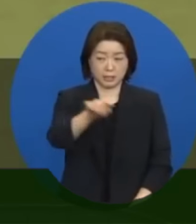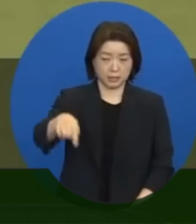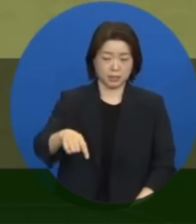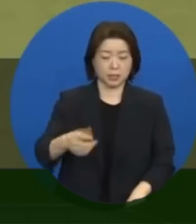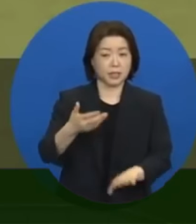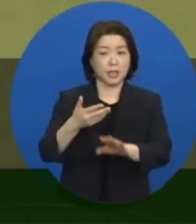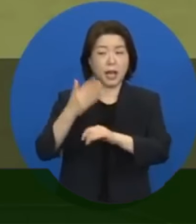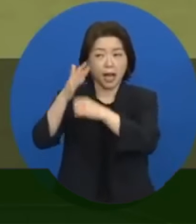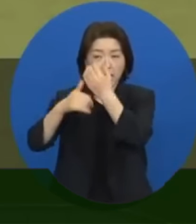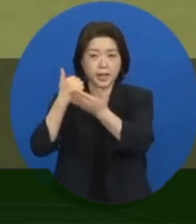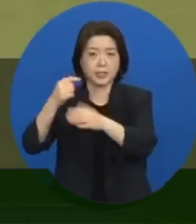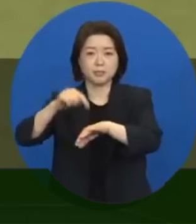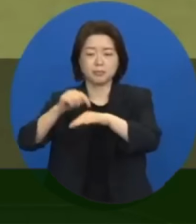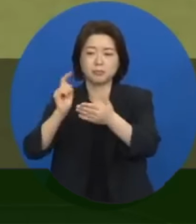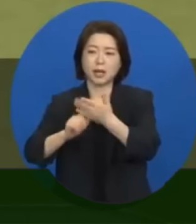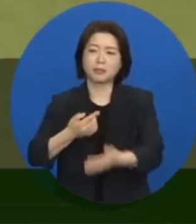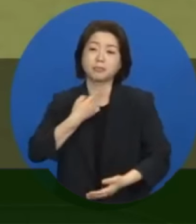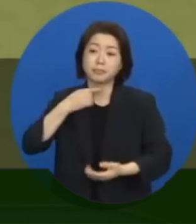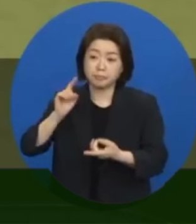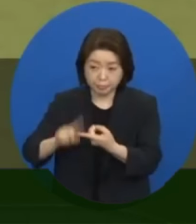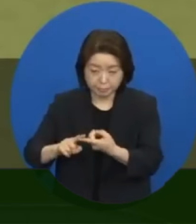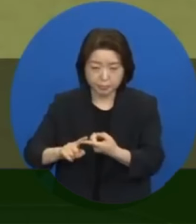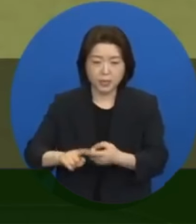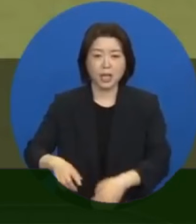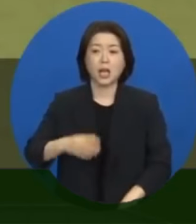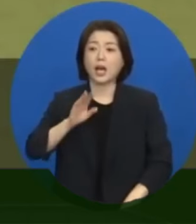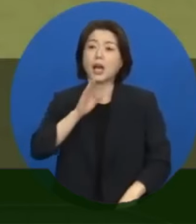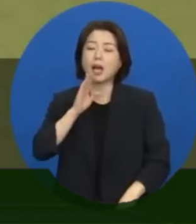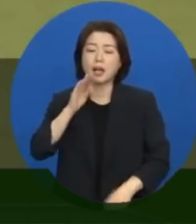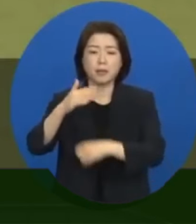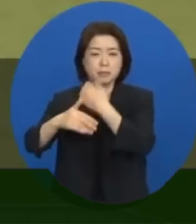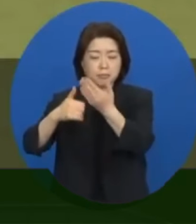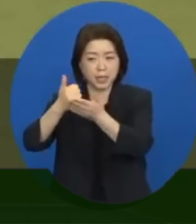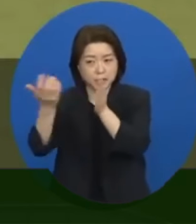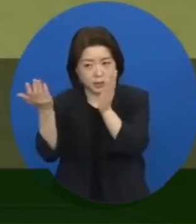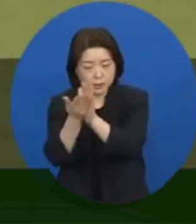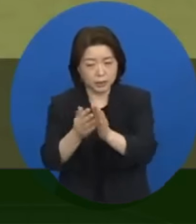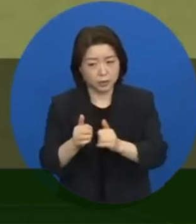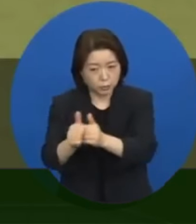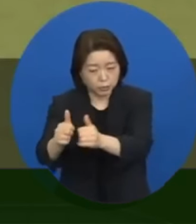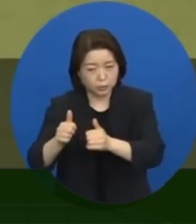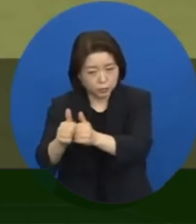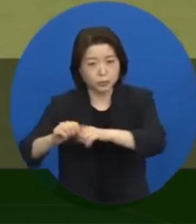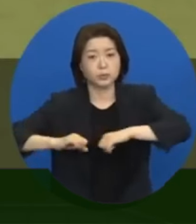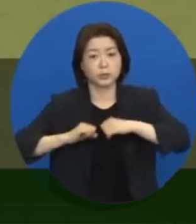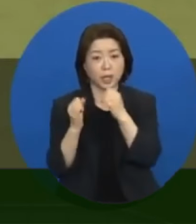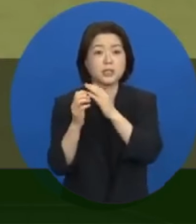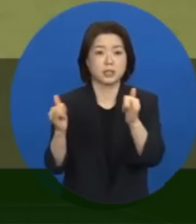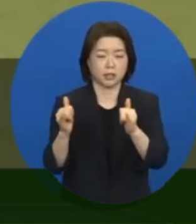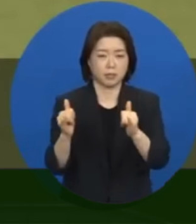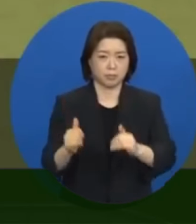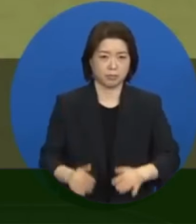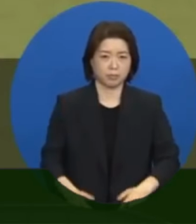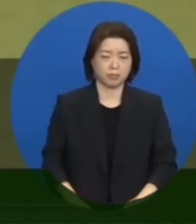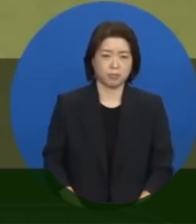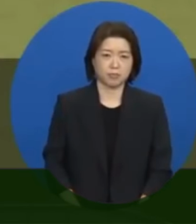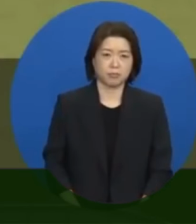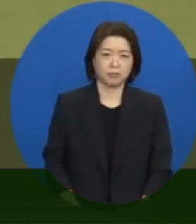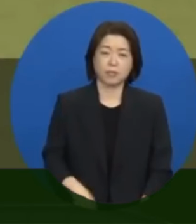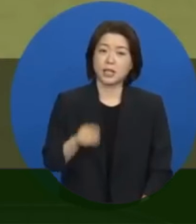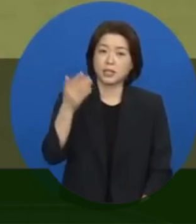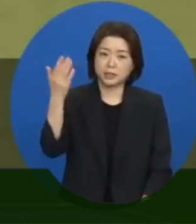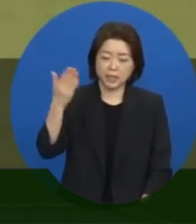을찾아서는다 마음이 이런 마음이라면 그냥 그대로 가는 것이고 일로 가지면 그냥 그대로 가는 거예요 그러면서